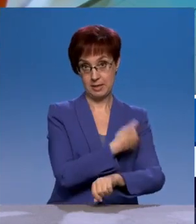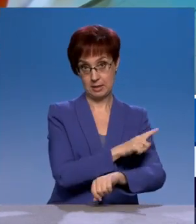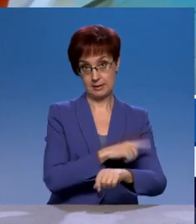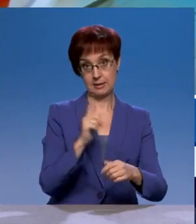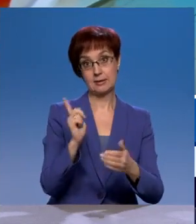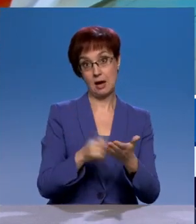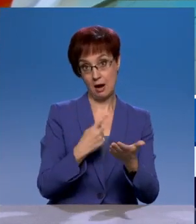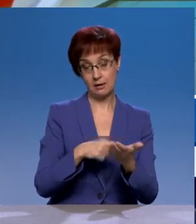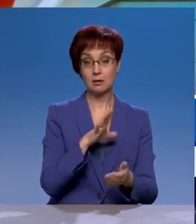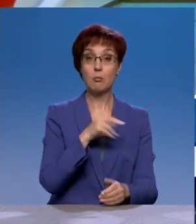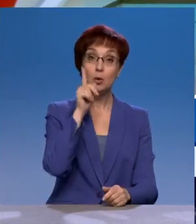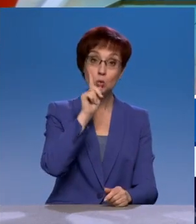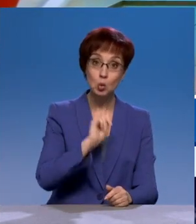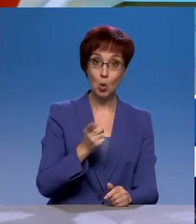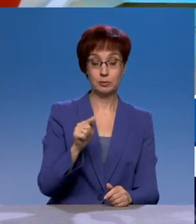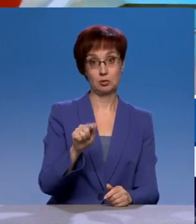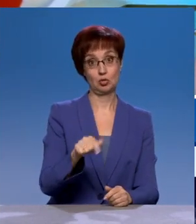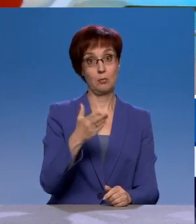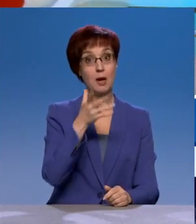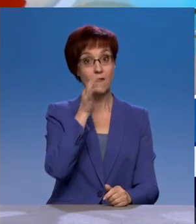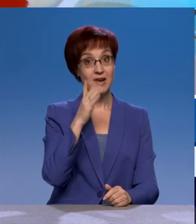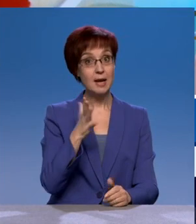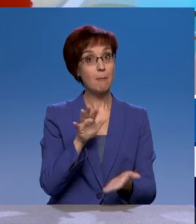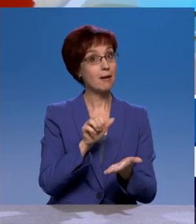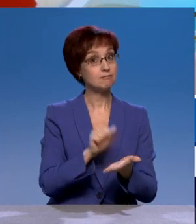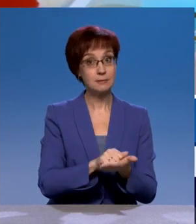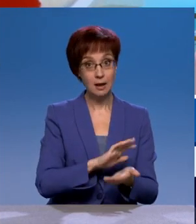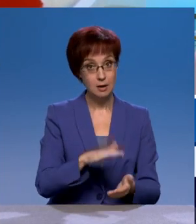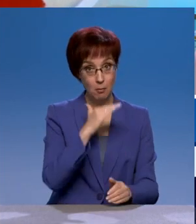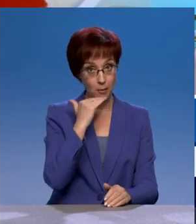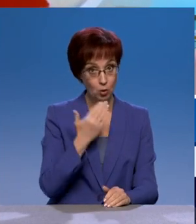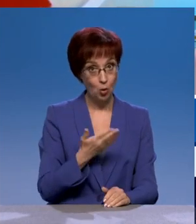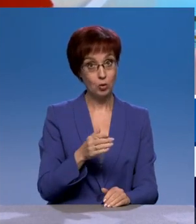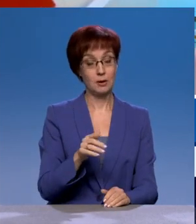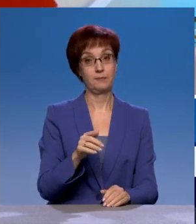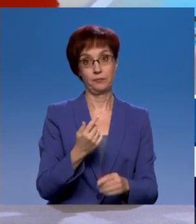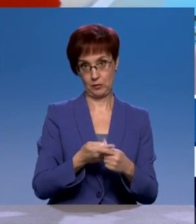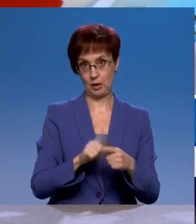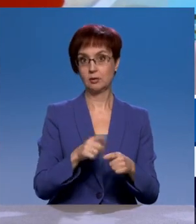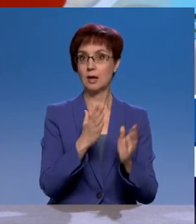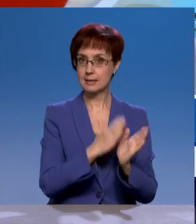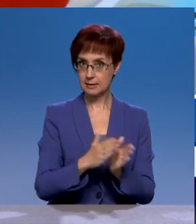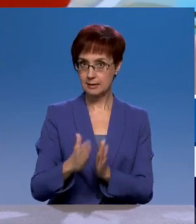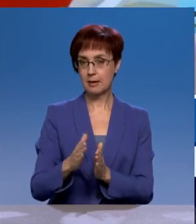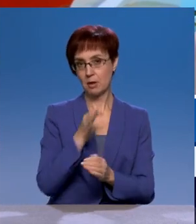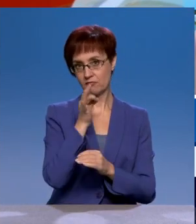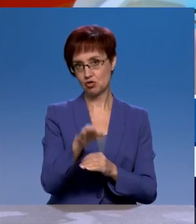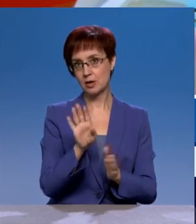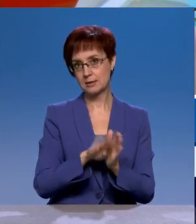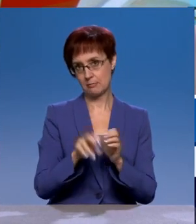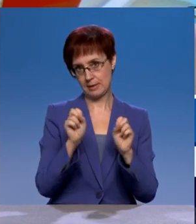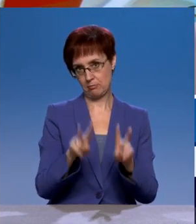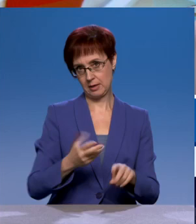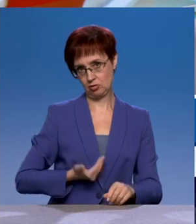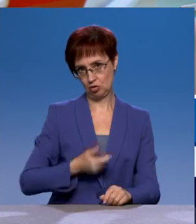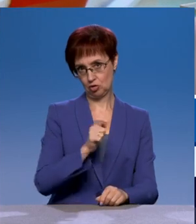тут много чего надо, на том и система. Система, отвечающая за безопасность жителей нашей страны, да, в тылу. Но это в любом случае завтра не будет,